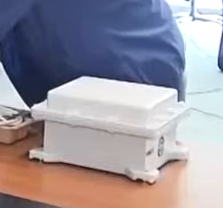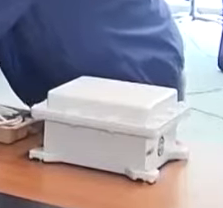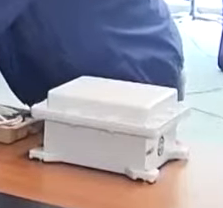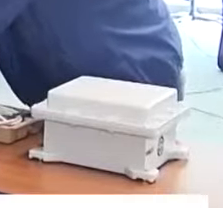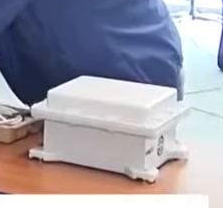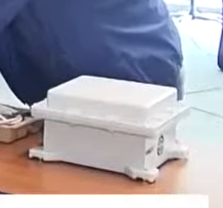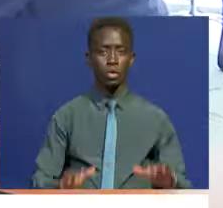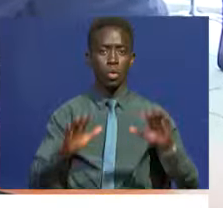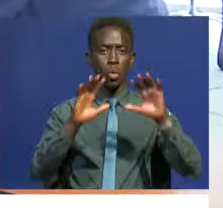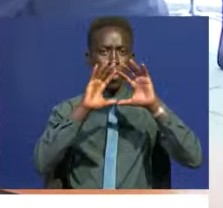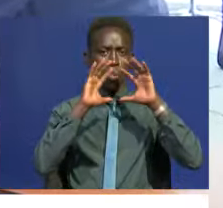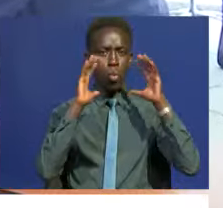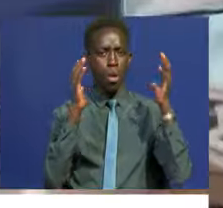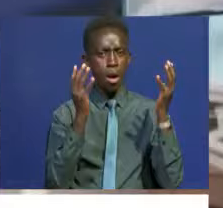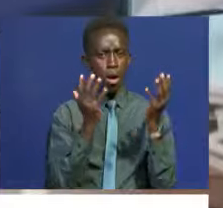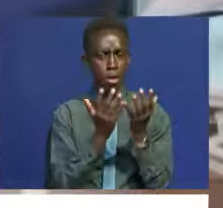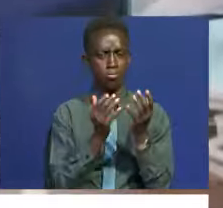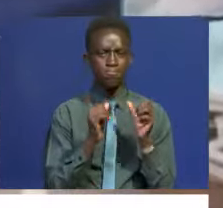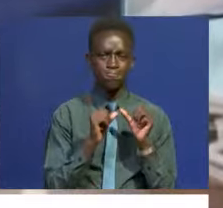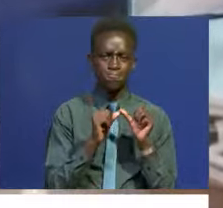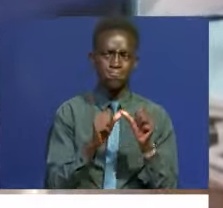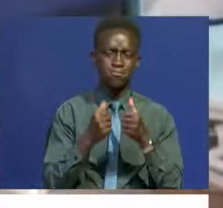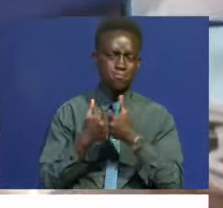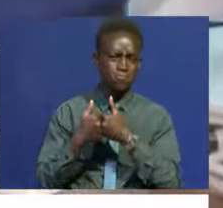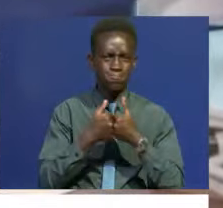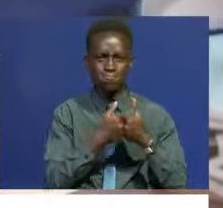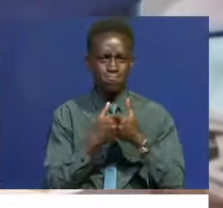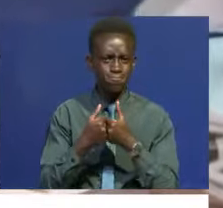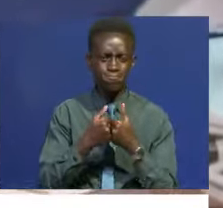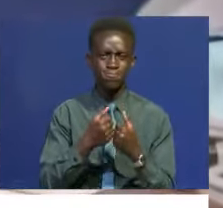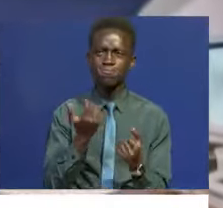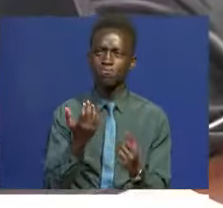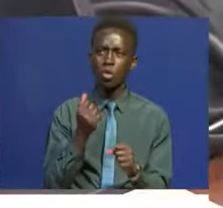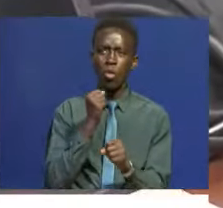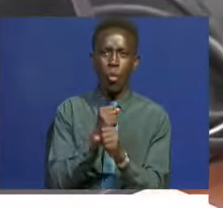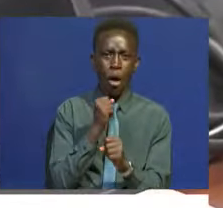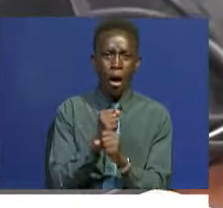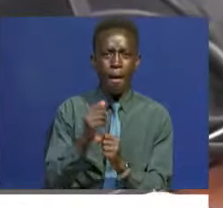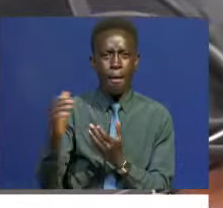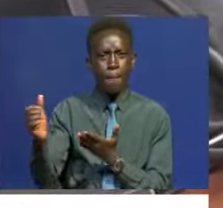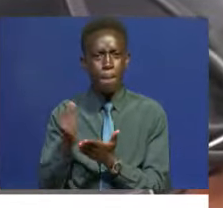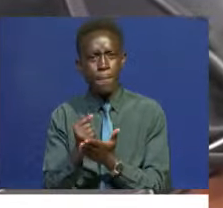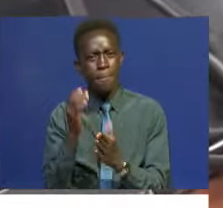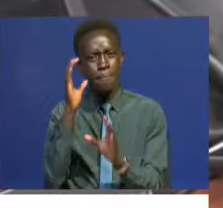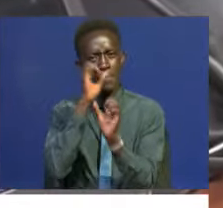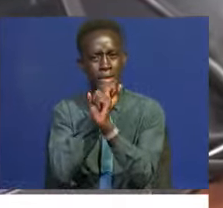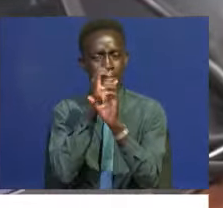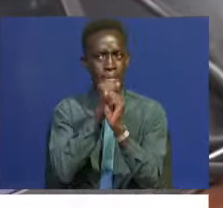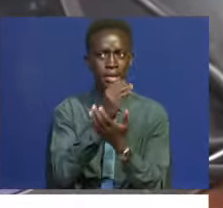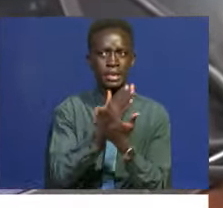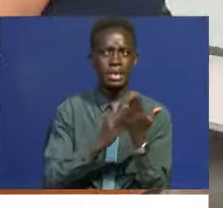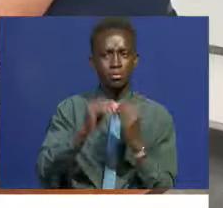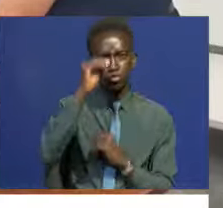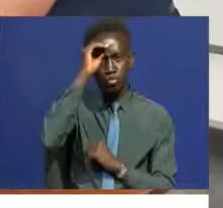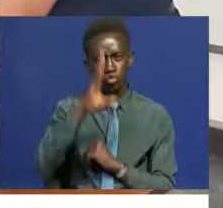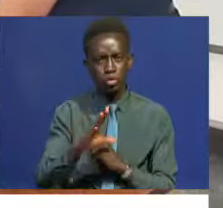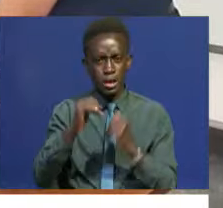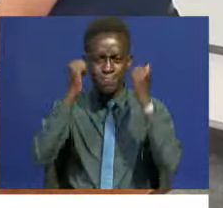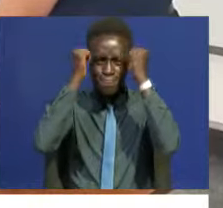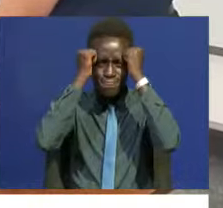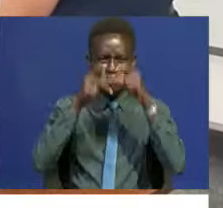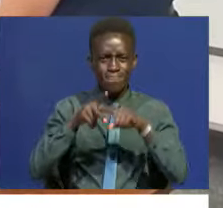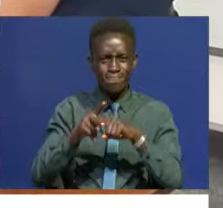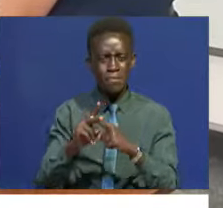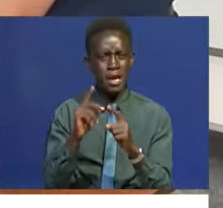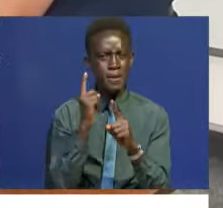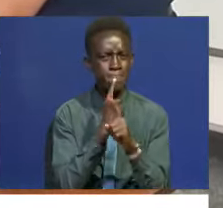Dunia ikiendelea kupambana na uhaba wa ajira, na wanafunzi waliohitimu kutoka vyuo na taasisi za kiufundi nchini China wakipitia